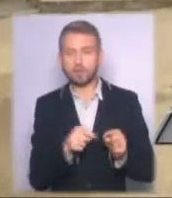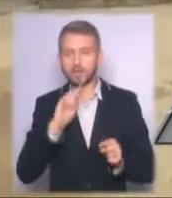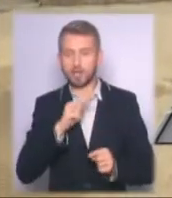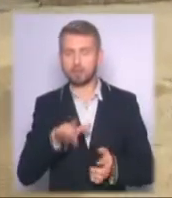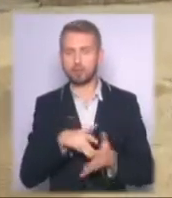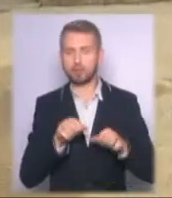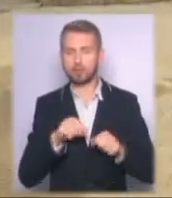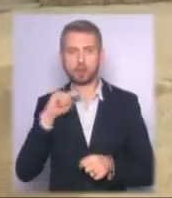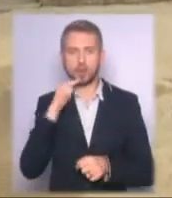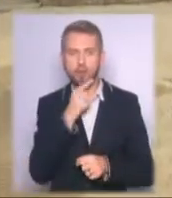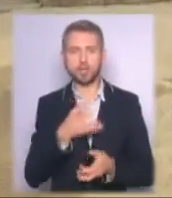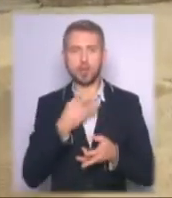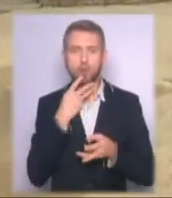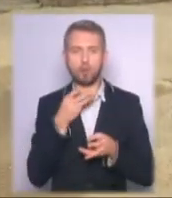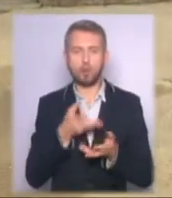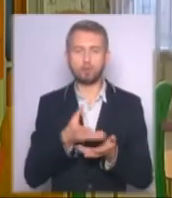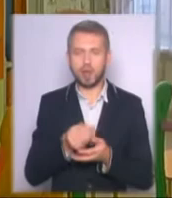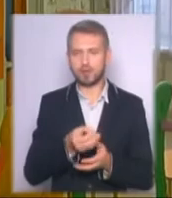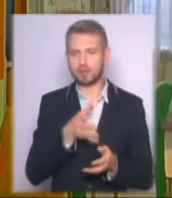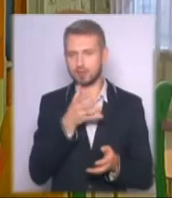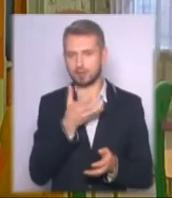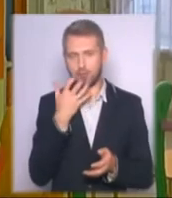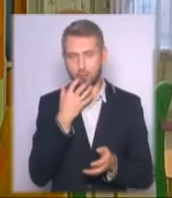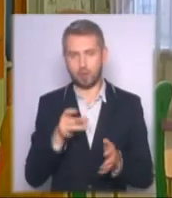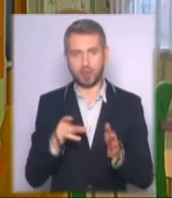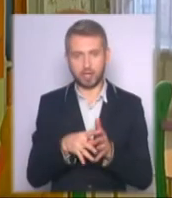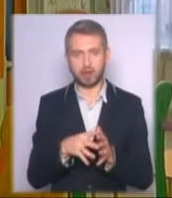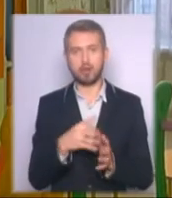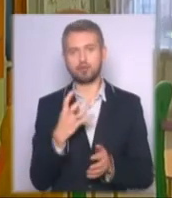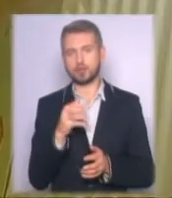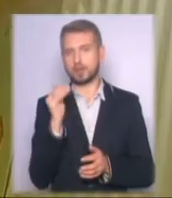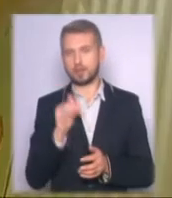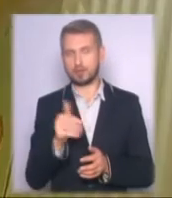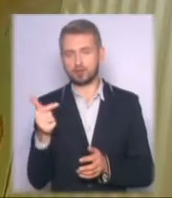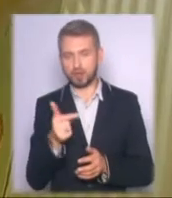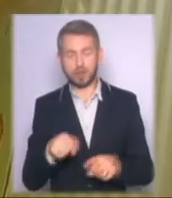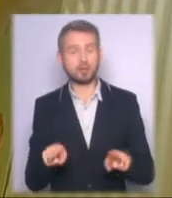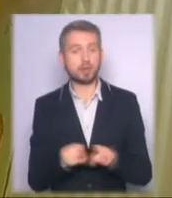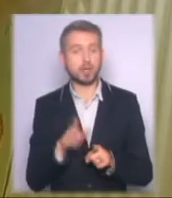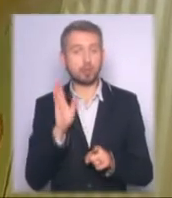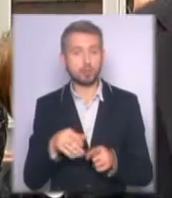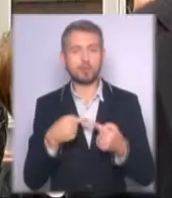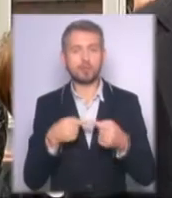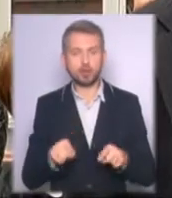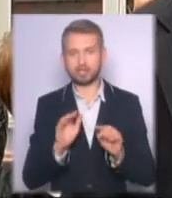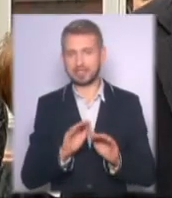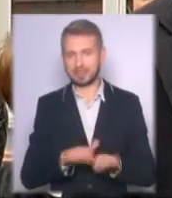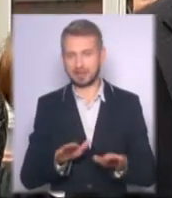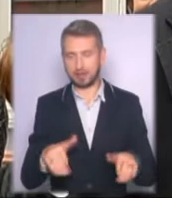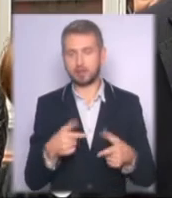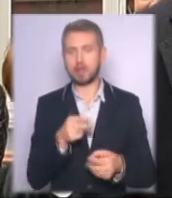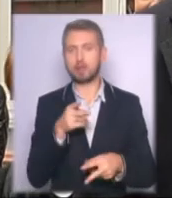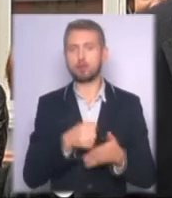на оплаті теплоенергії до 400 тисяч гривень. Такого ефекту очікують і в інших дитсадках, де до кінця року завершать ремонтні роботи. 32